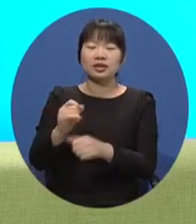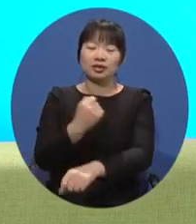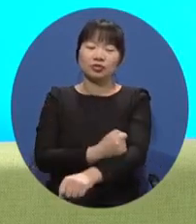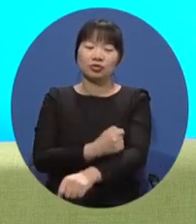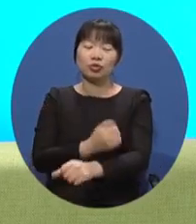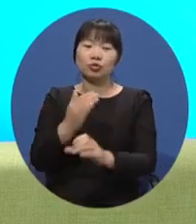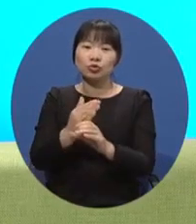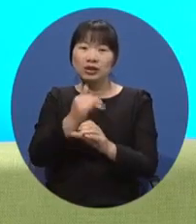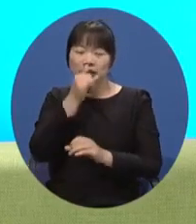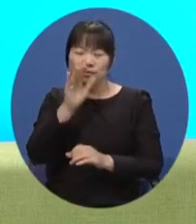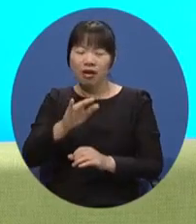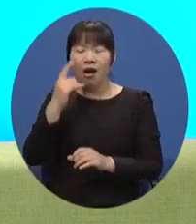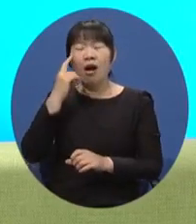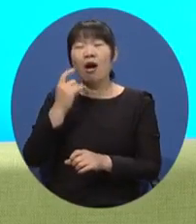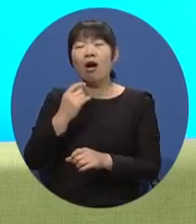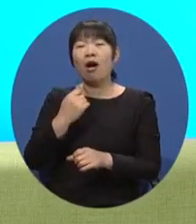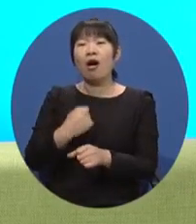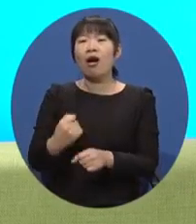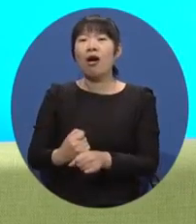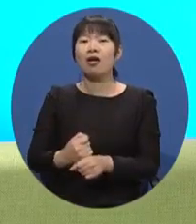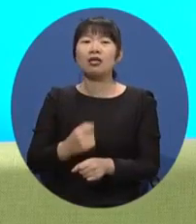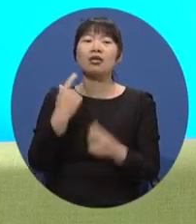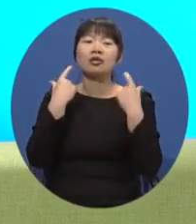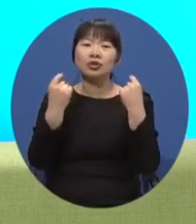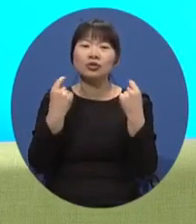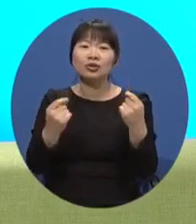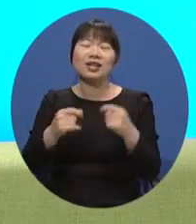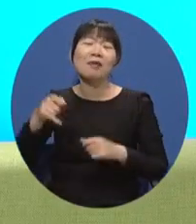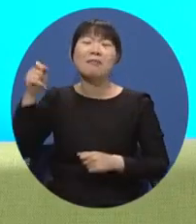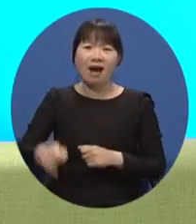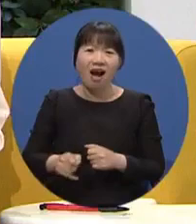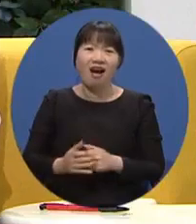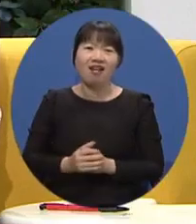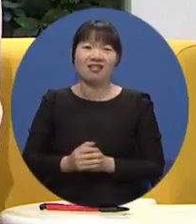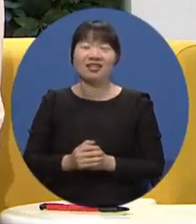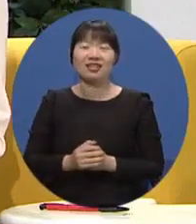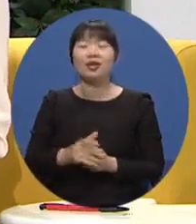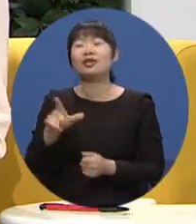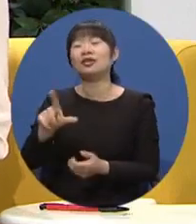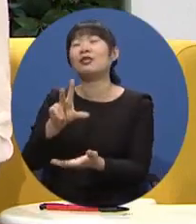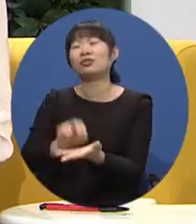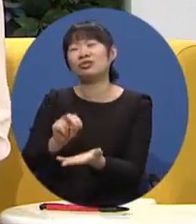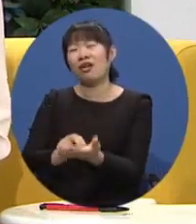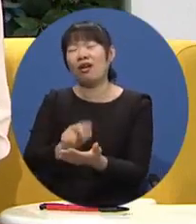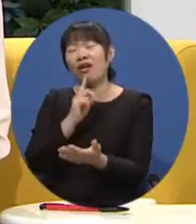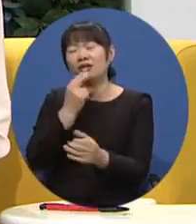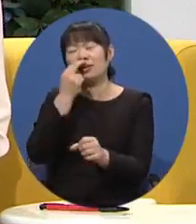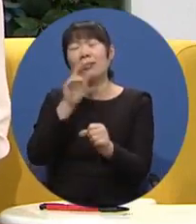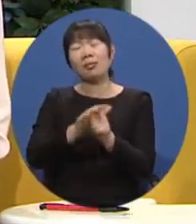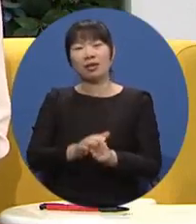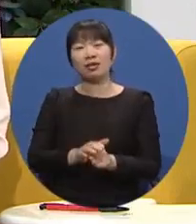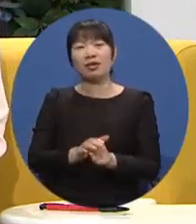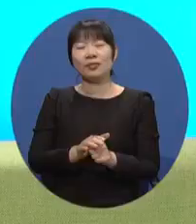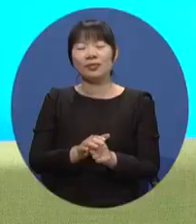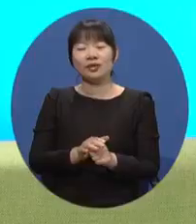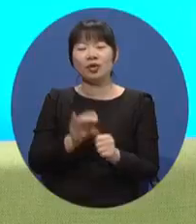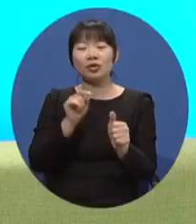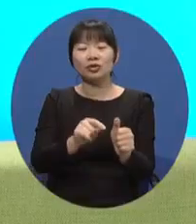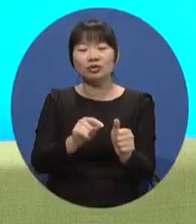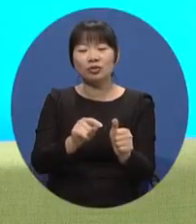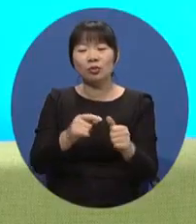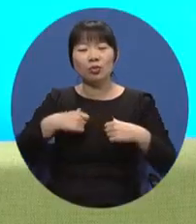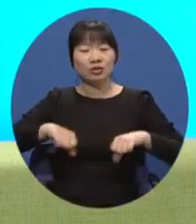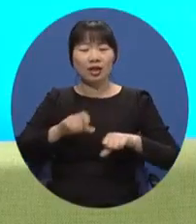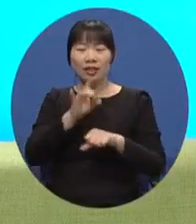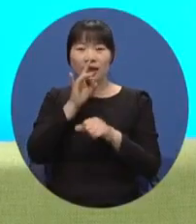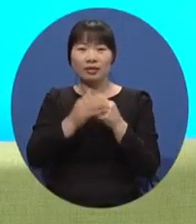들이는데요. 황당한 거는 여전히 못해요. 그게 문제라니까요. 어이가 없는 네. 거죠. 근데 그렇다고 안 시킬 수는 없거든요.